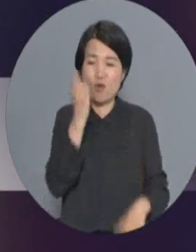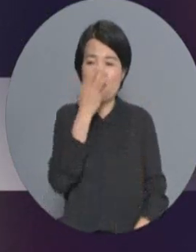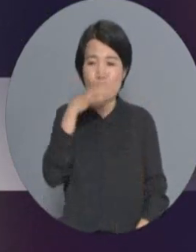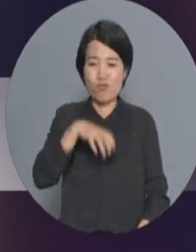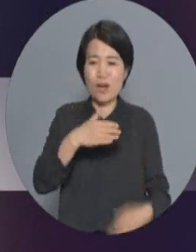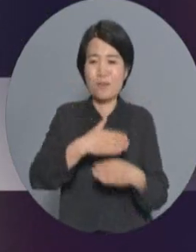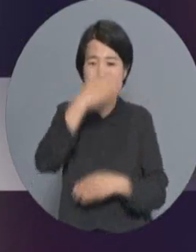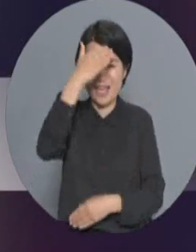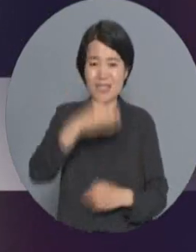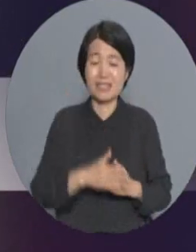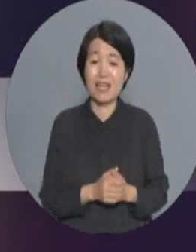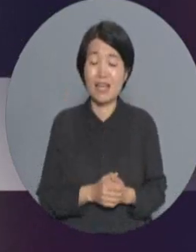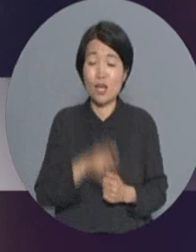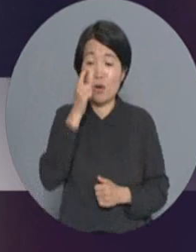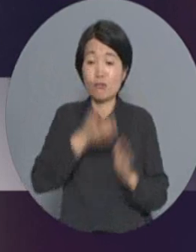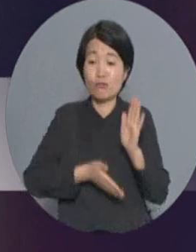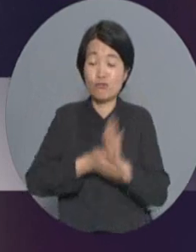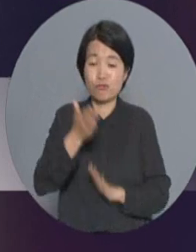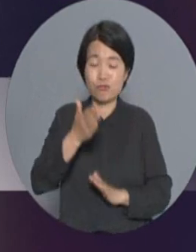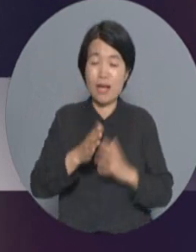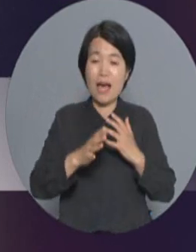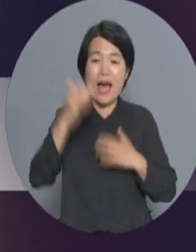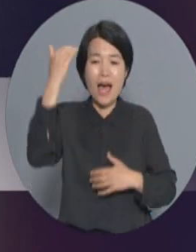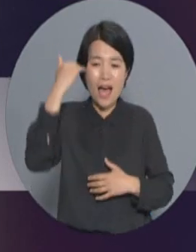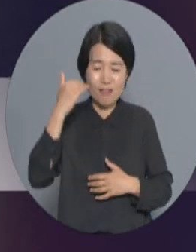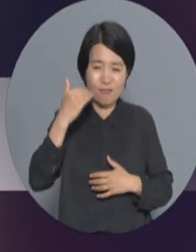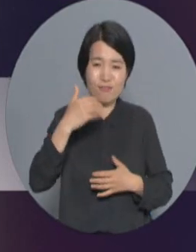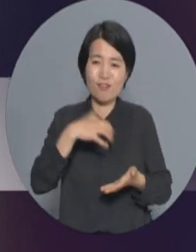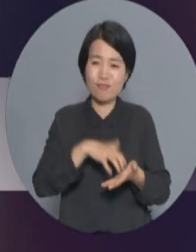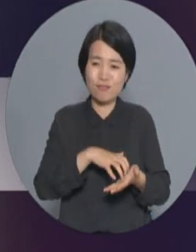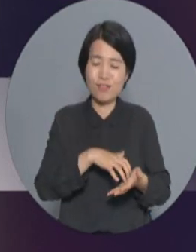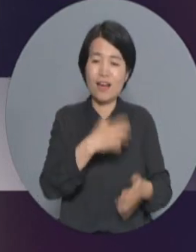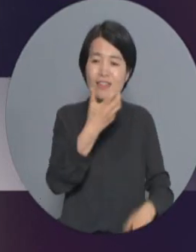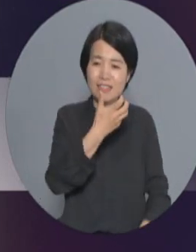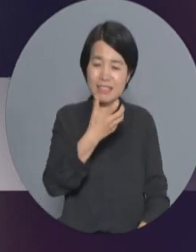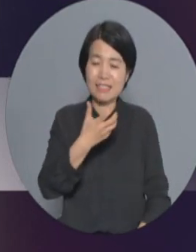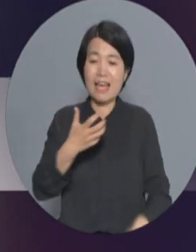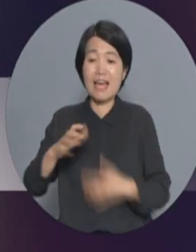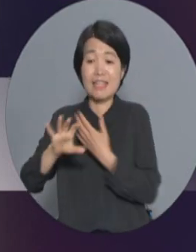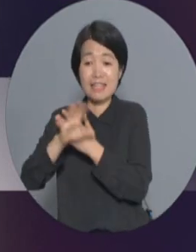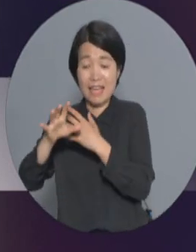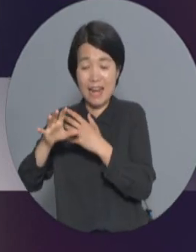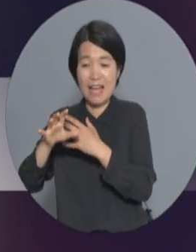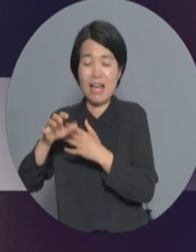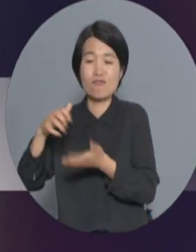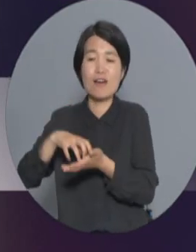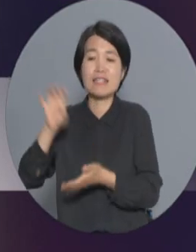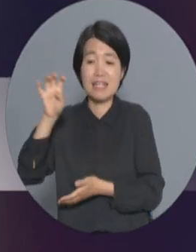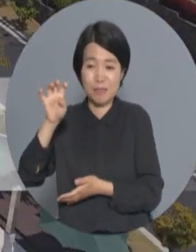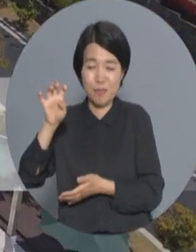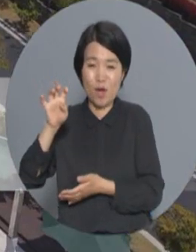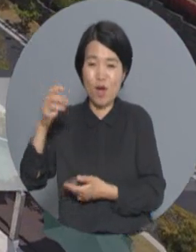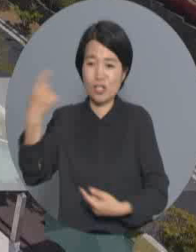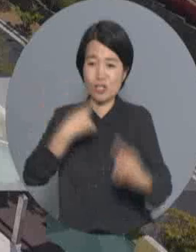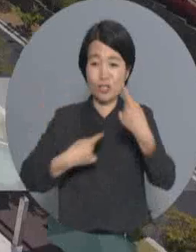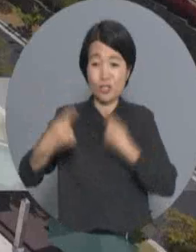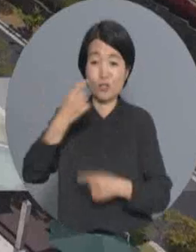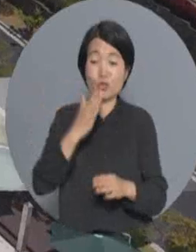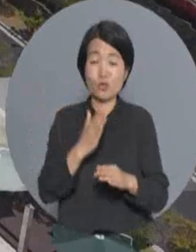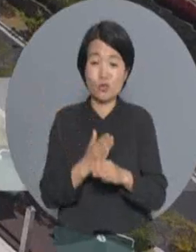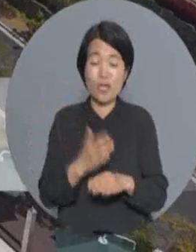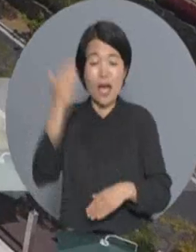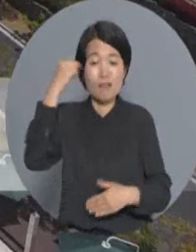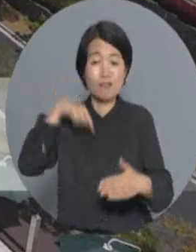열립니다 여수시는 국내 여편 해외 40편의 작품 모집을 목표로 접수 절차를 진행하고 있으며